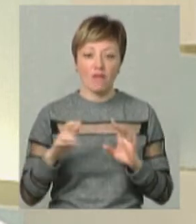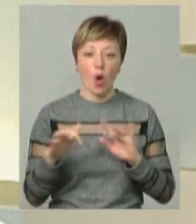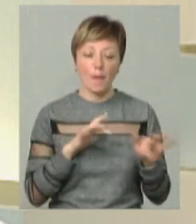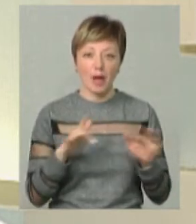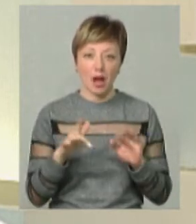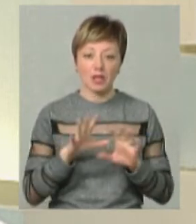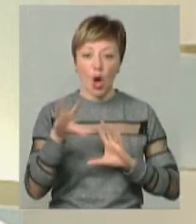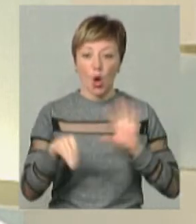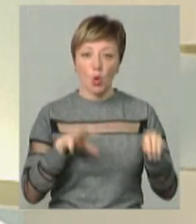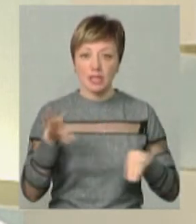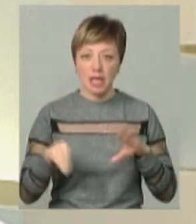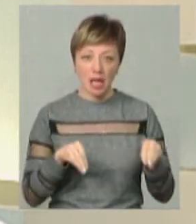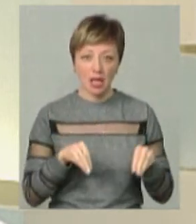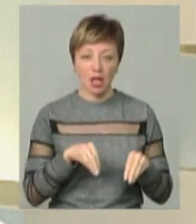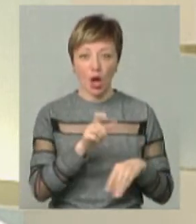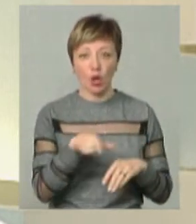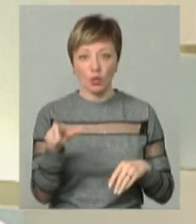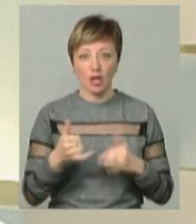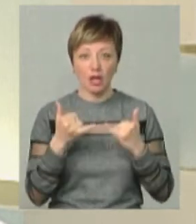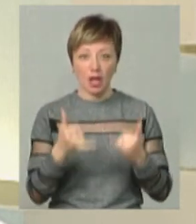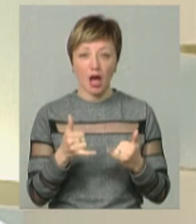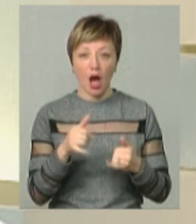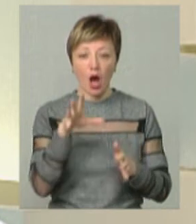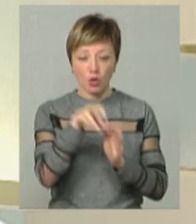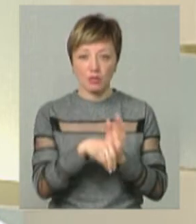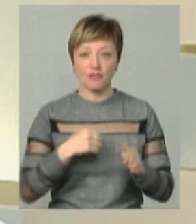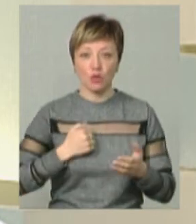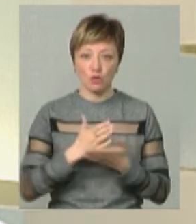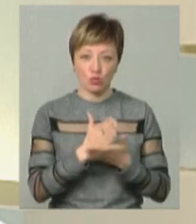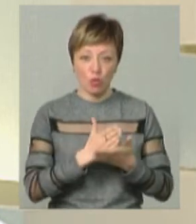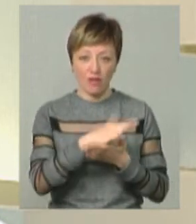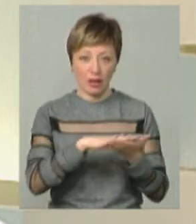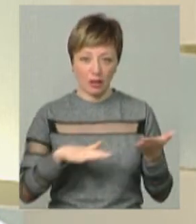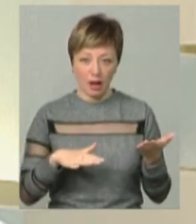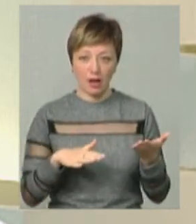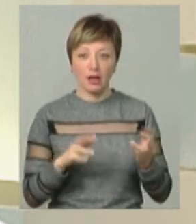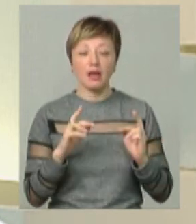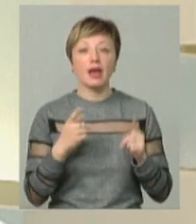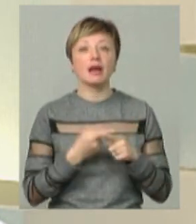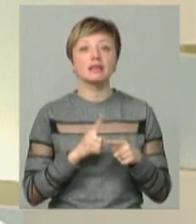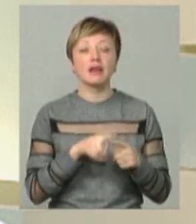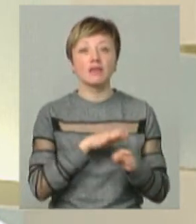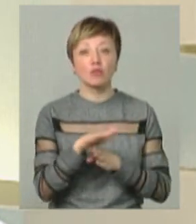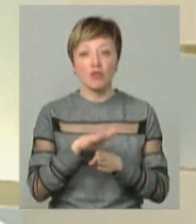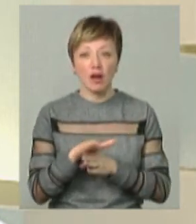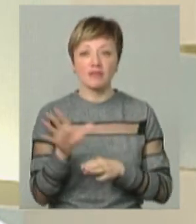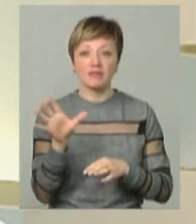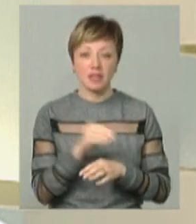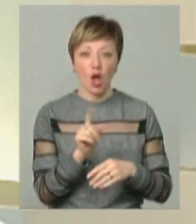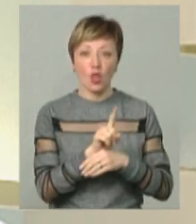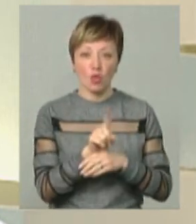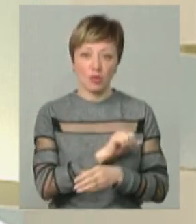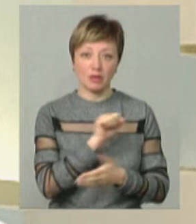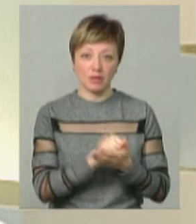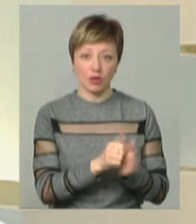операцій, для розселення людей, для розміщення військовослужбових і так далі. Яким чином це відбувається, це також є